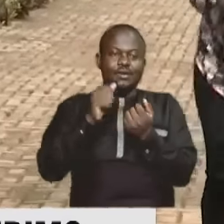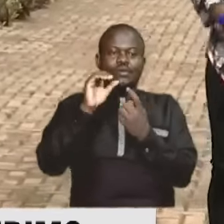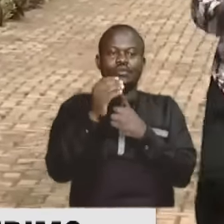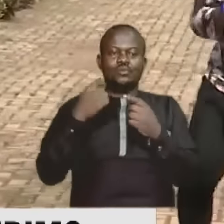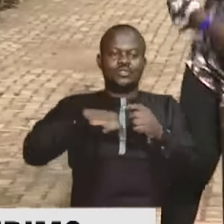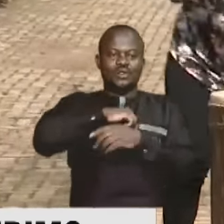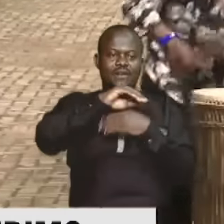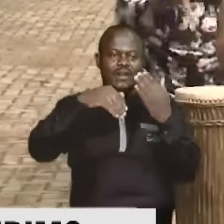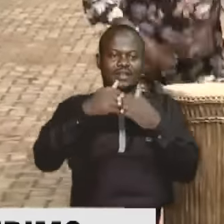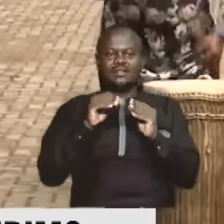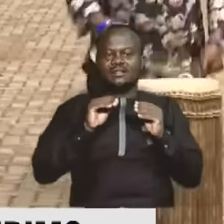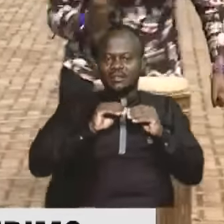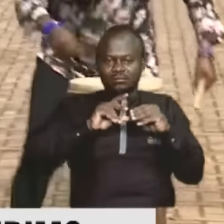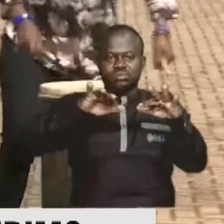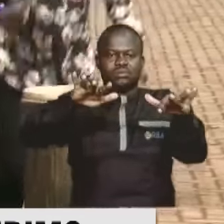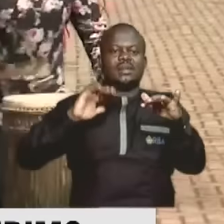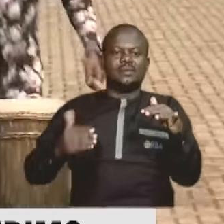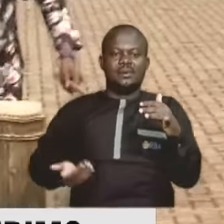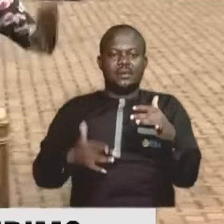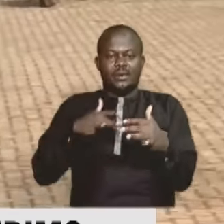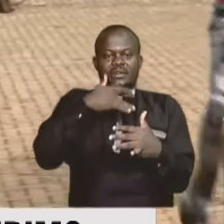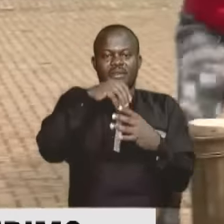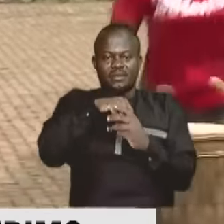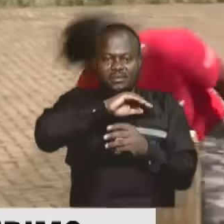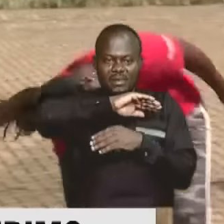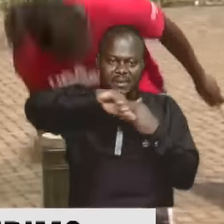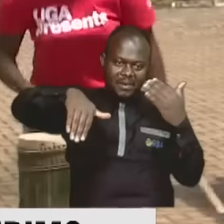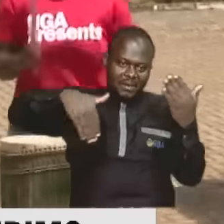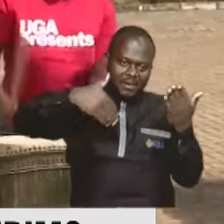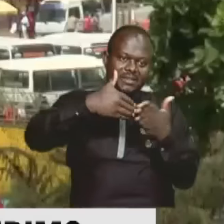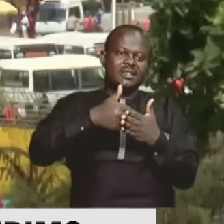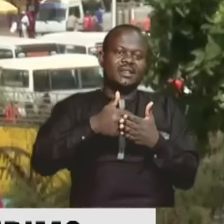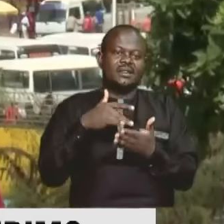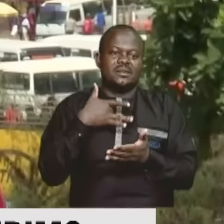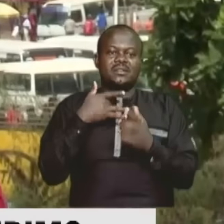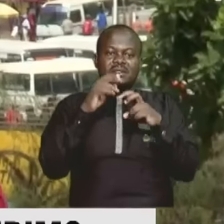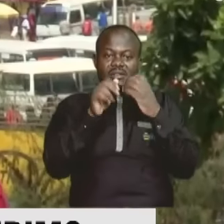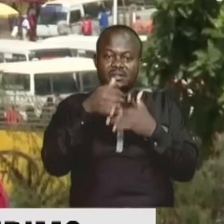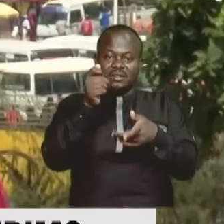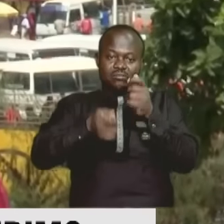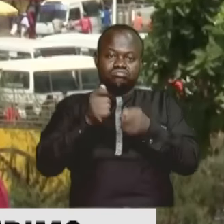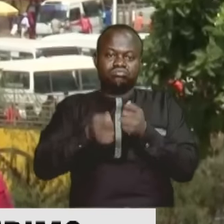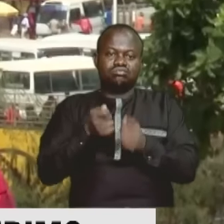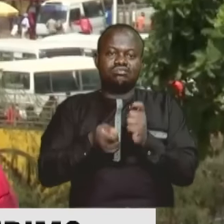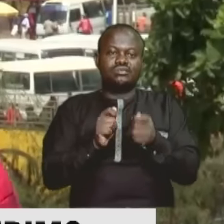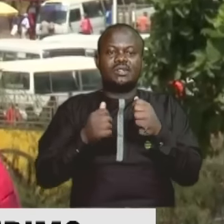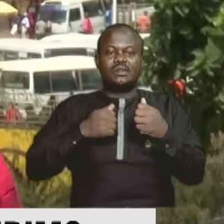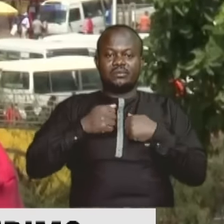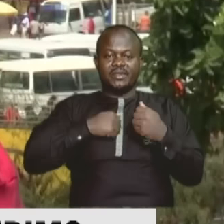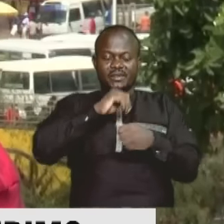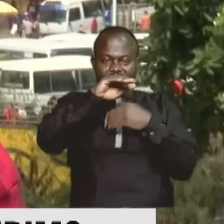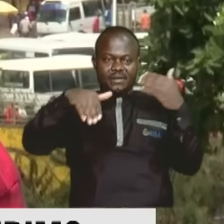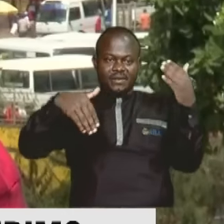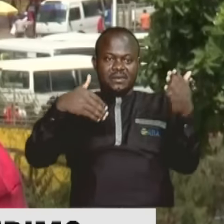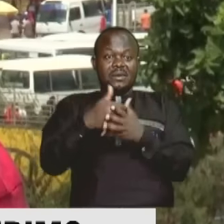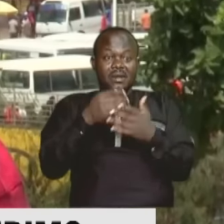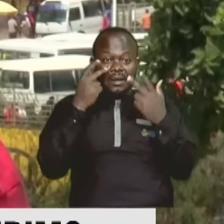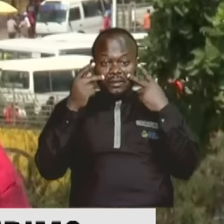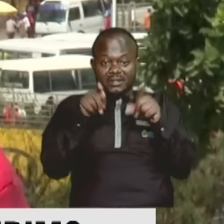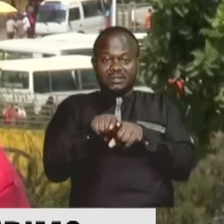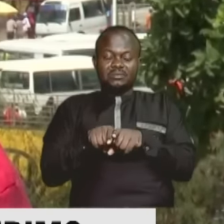ingoma ugakwira hose abagore bakabyiyumvamo bose bakumva yuko nimba bavugije ingoma umuturarwanda wese abibona